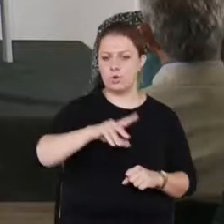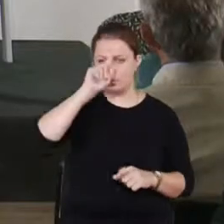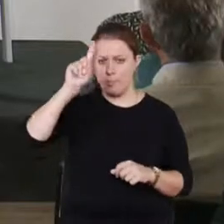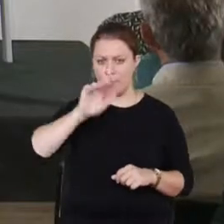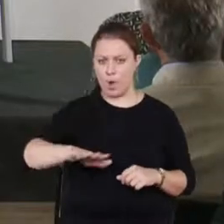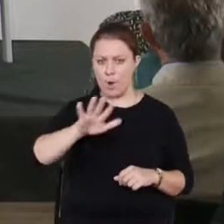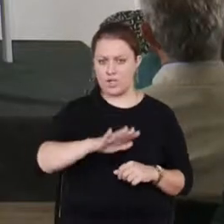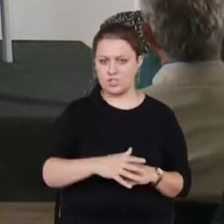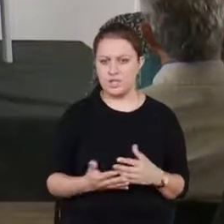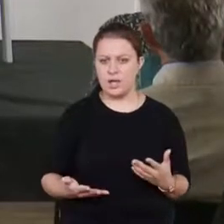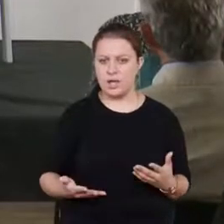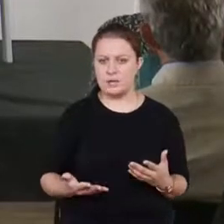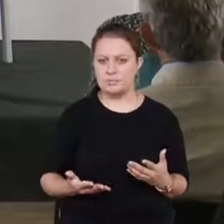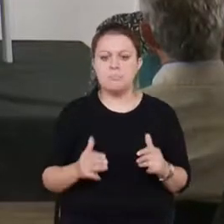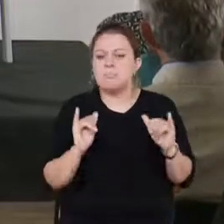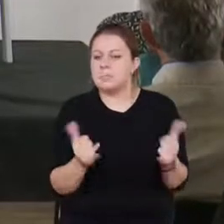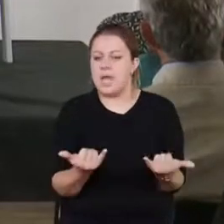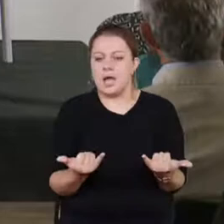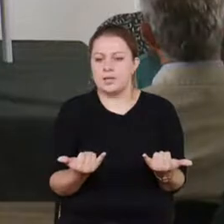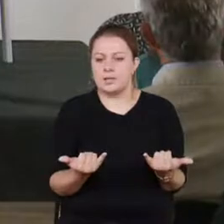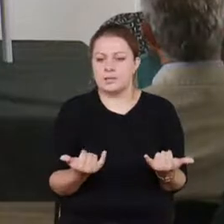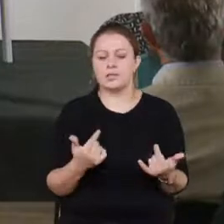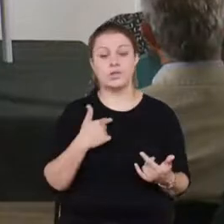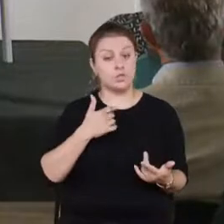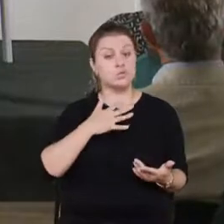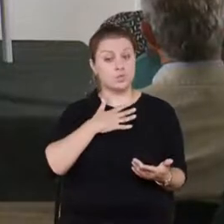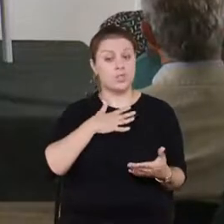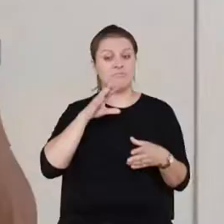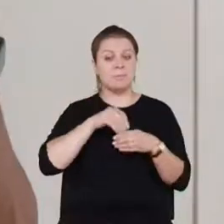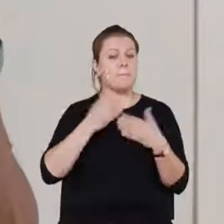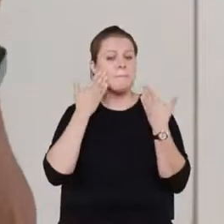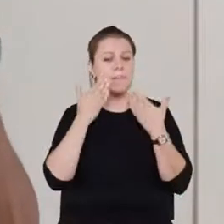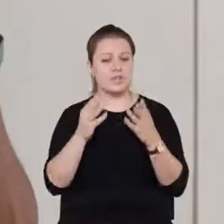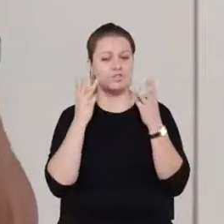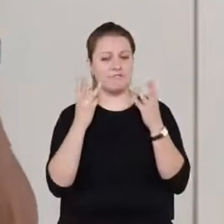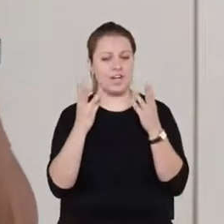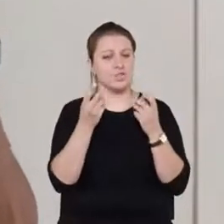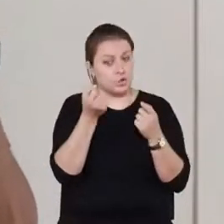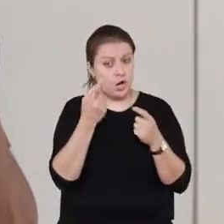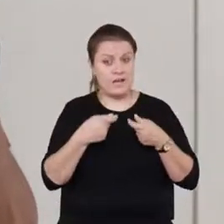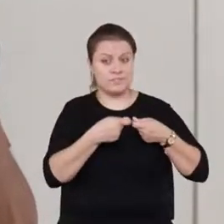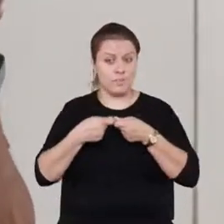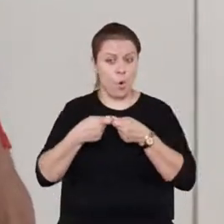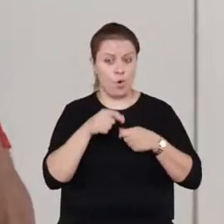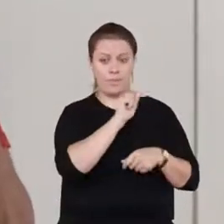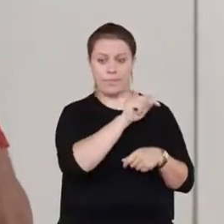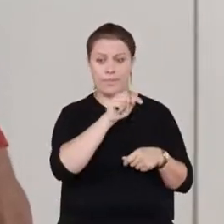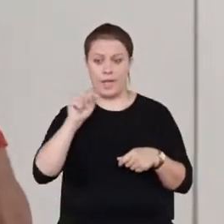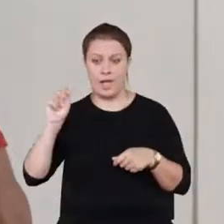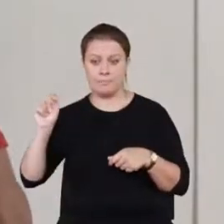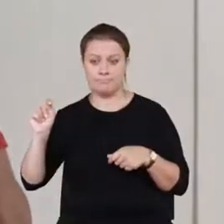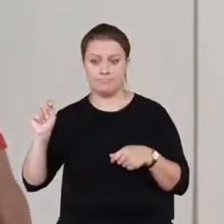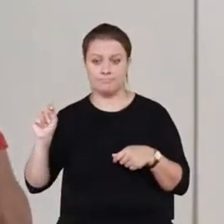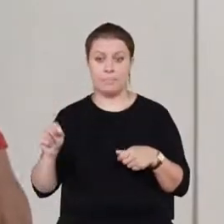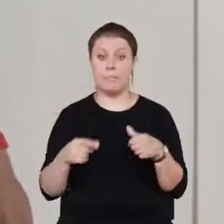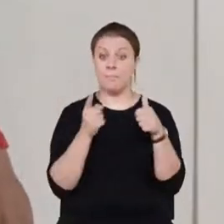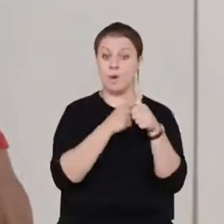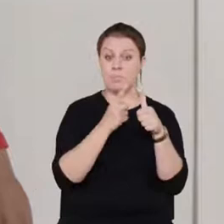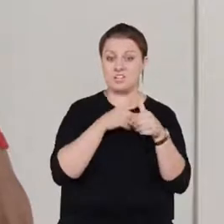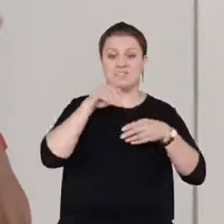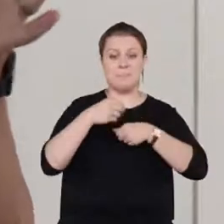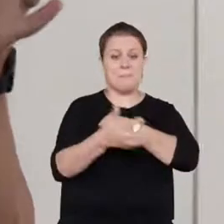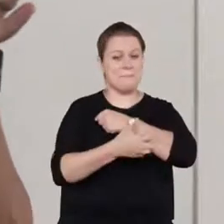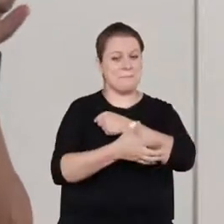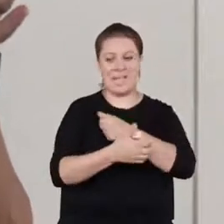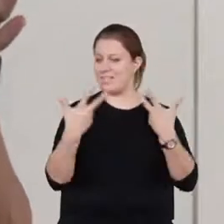Och, ja myślę, że to jest, że tutaj są bardzo istotne punkty wspólne, to znaczy po pierwsze bez nędzy. Bez nędzy. To